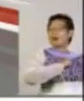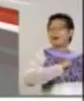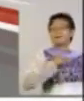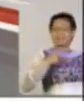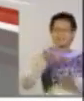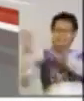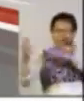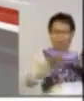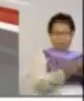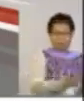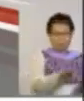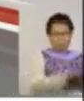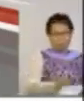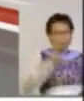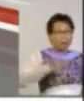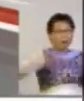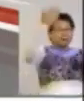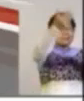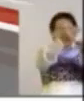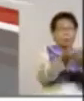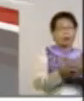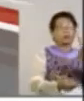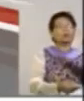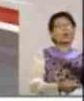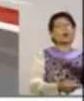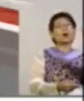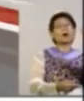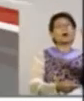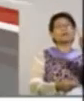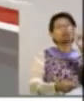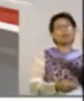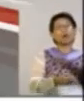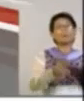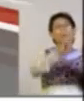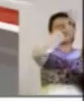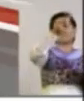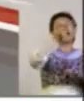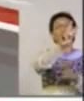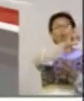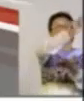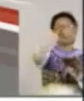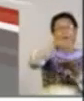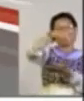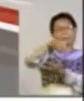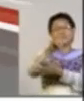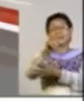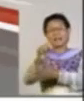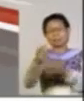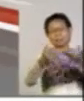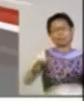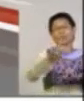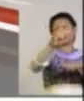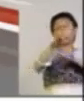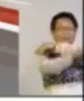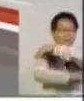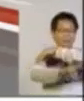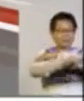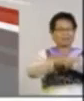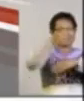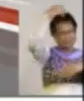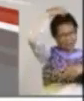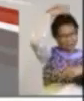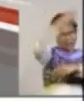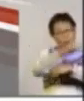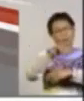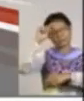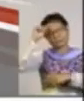ke perkembangan banjir. Setakat ini hanya dua pusat pemindahan sementara PPS dibuka di dua negeri iaitu Selangor